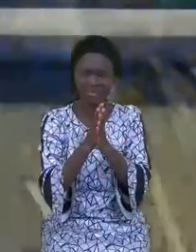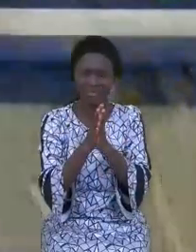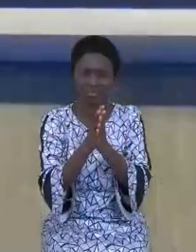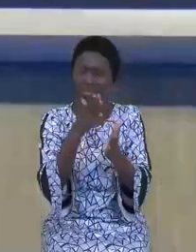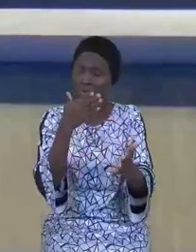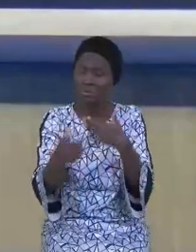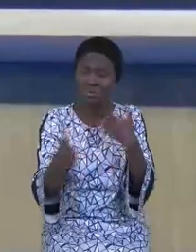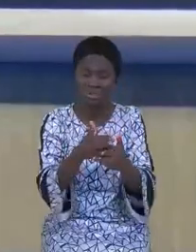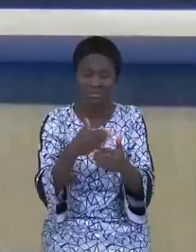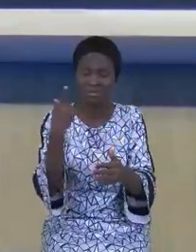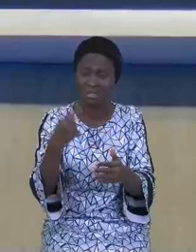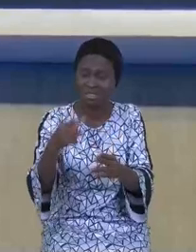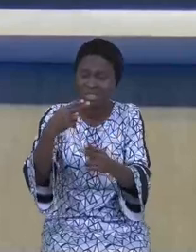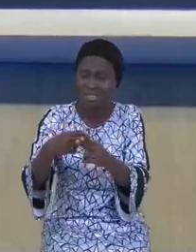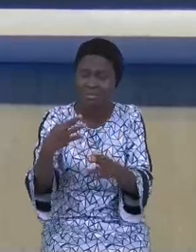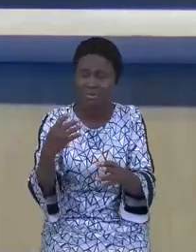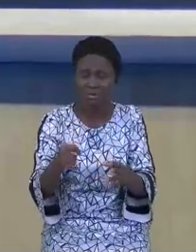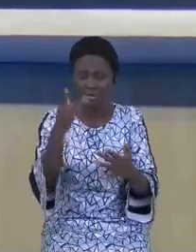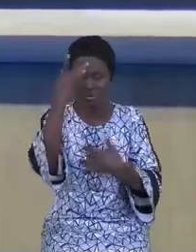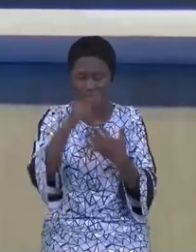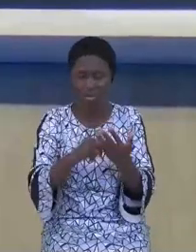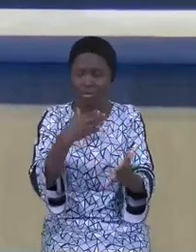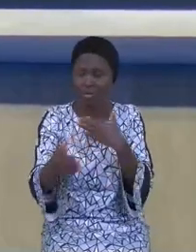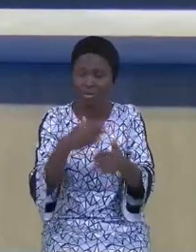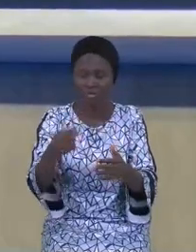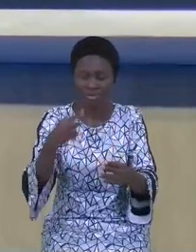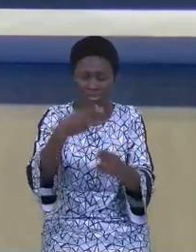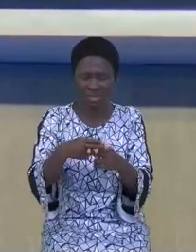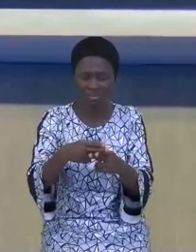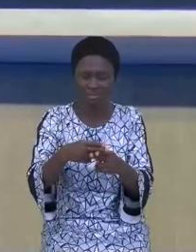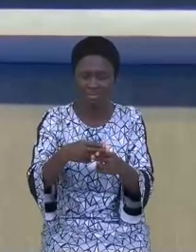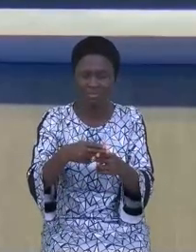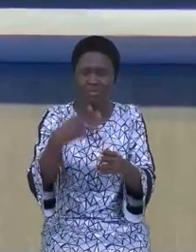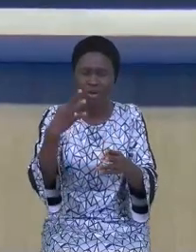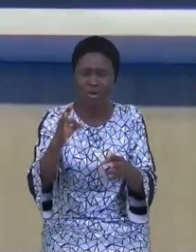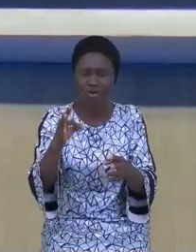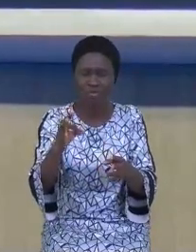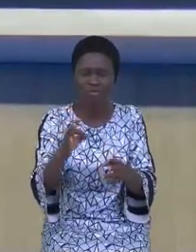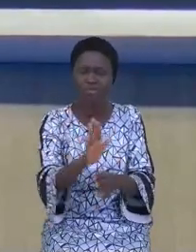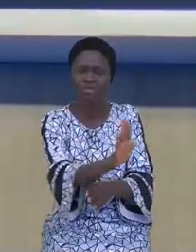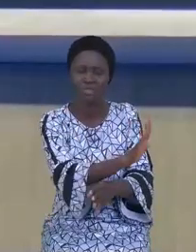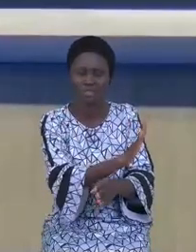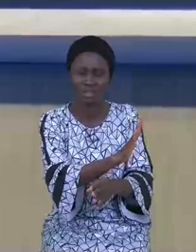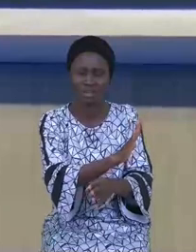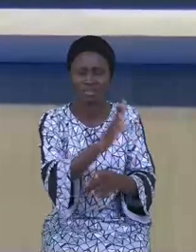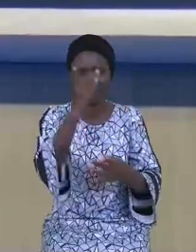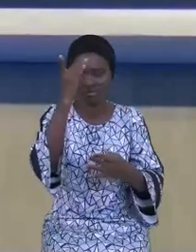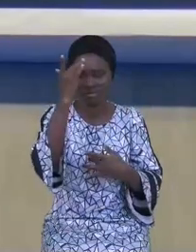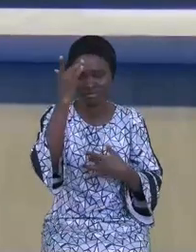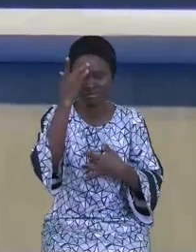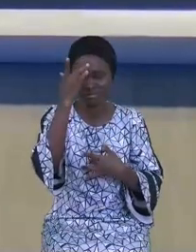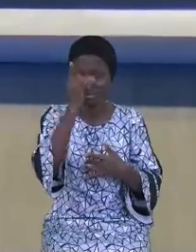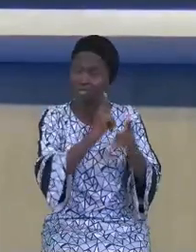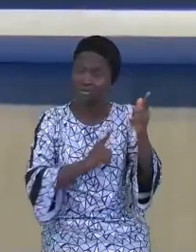Quel que soit le nom de la maladie, quel que soit le nom de leur infirmité, Seigneur,